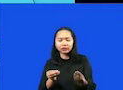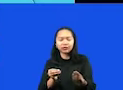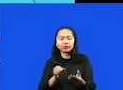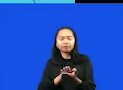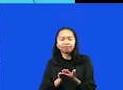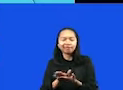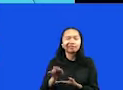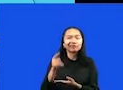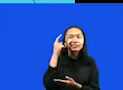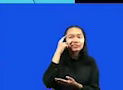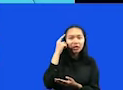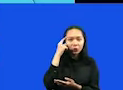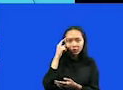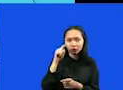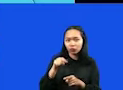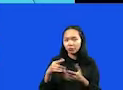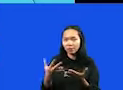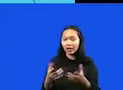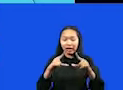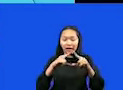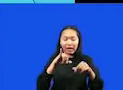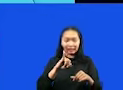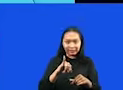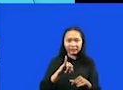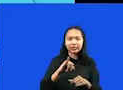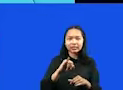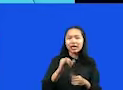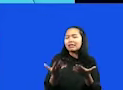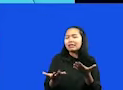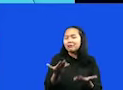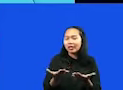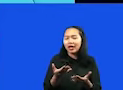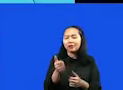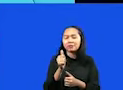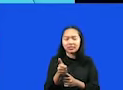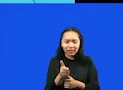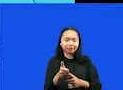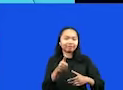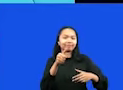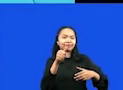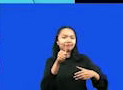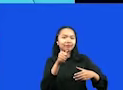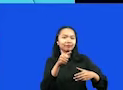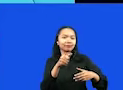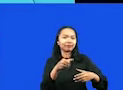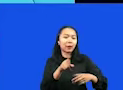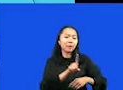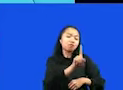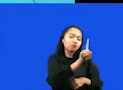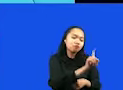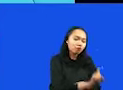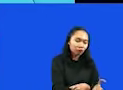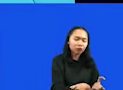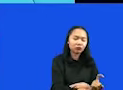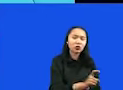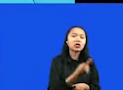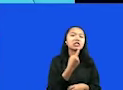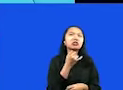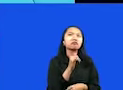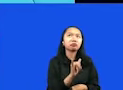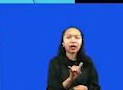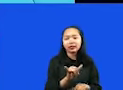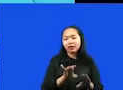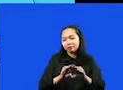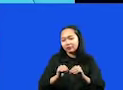ini mereka bagaimana memanfaatkannya untuk eh masuk ke dunia kerja seperti